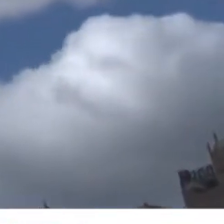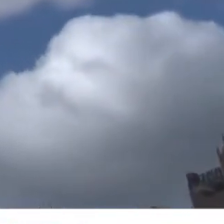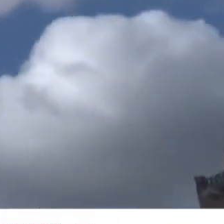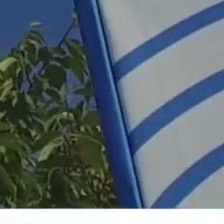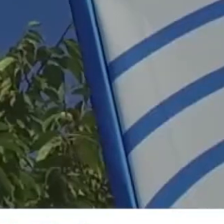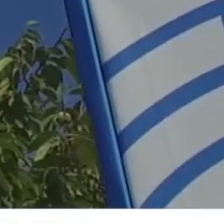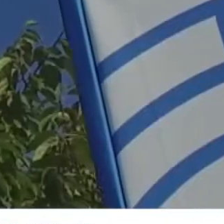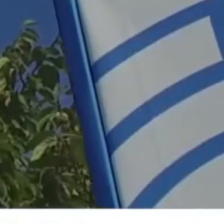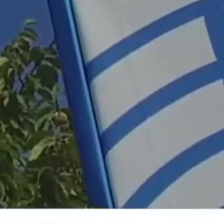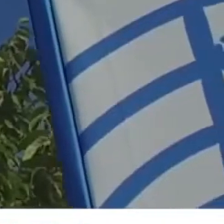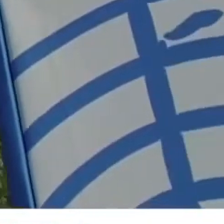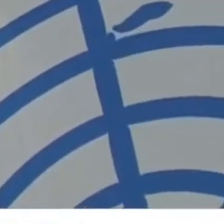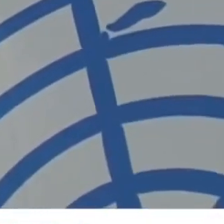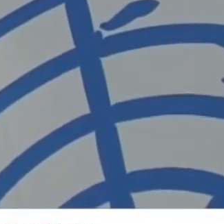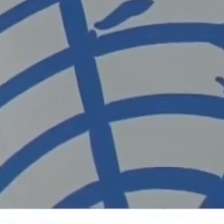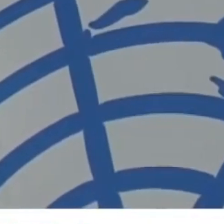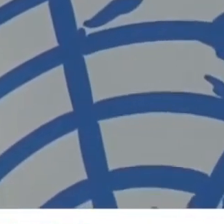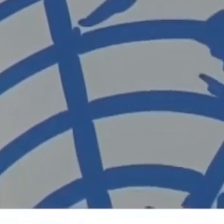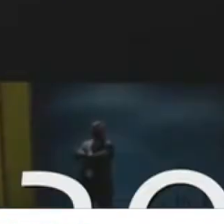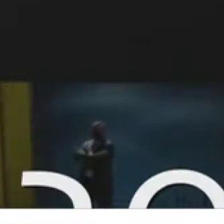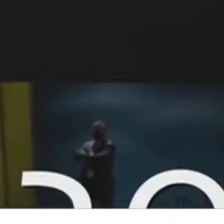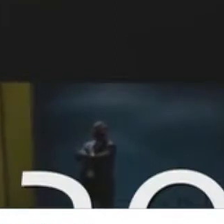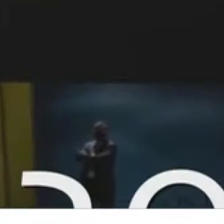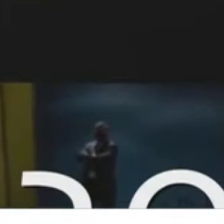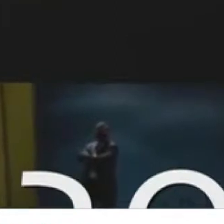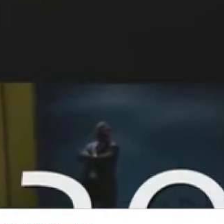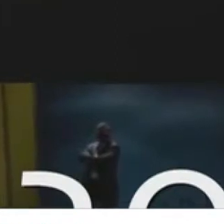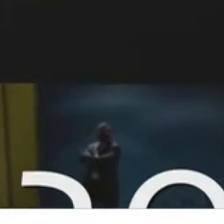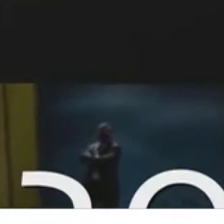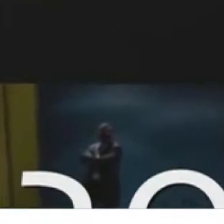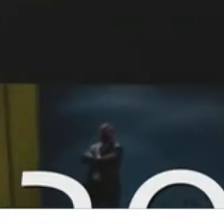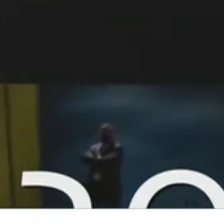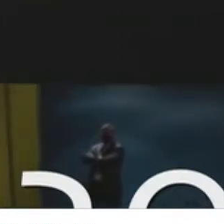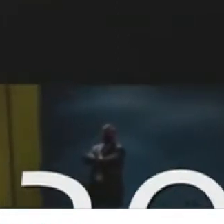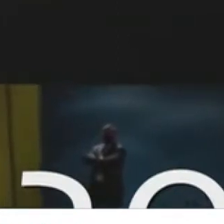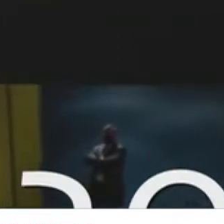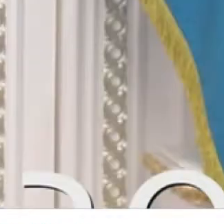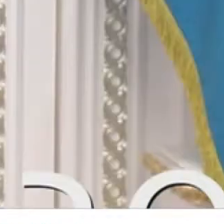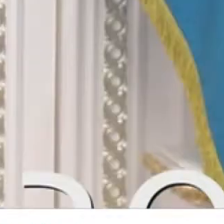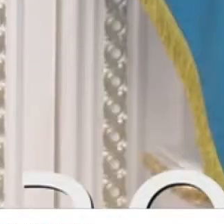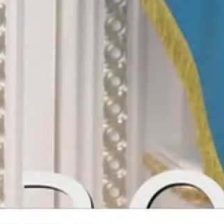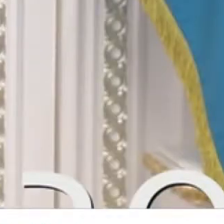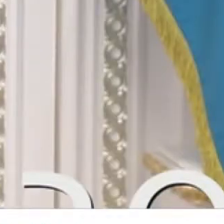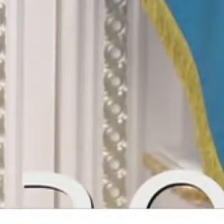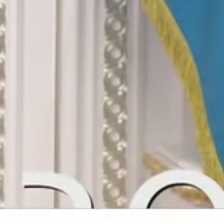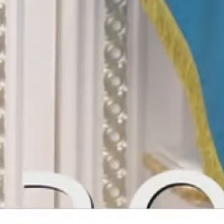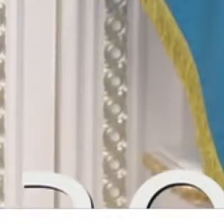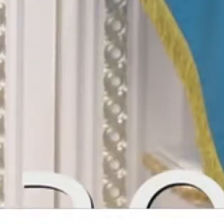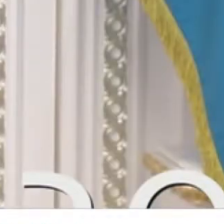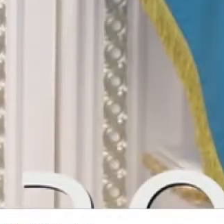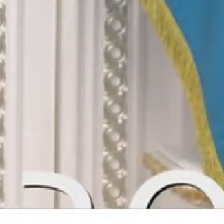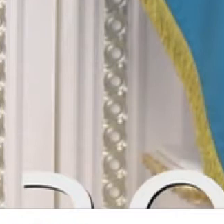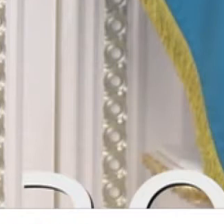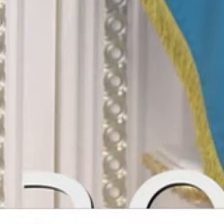сөз сөйлейді. Бұл туралы президенттің баспасөз қызметі хабарлады. Қасым-Жомарт Тоқаев жоғары деңгейдегі шарада әлемдегі түйткілді